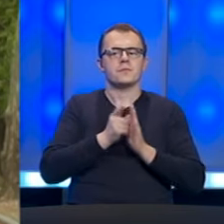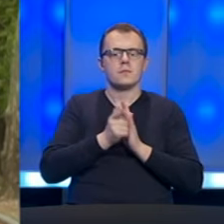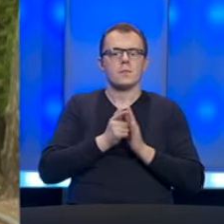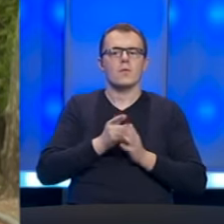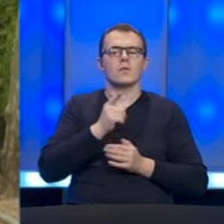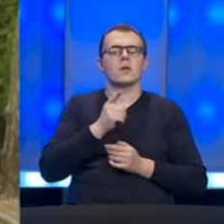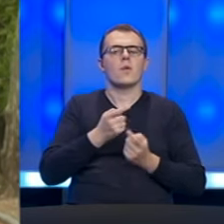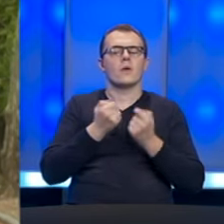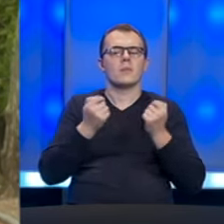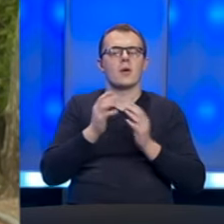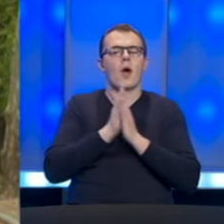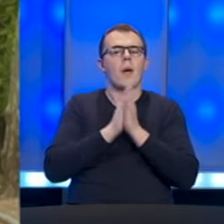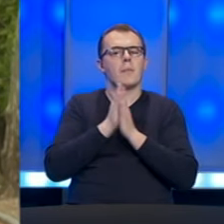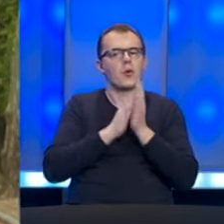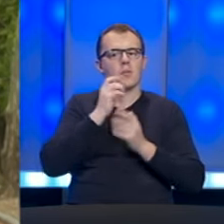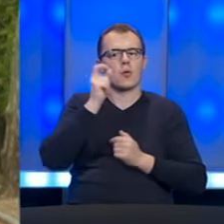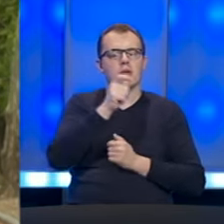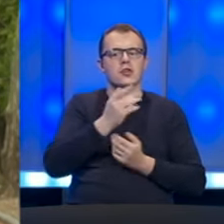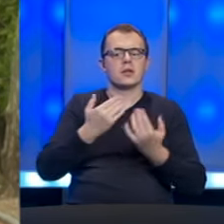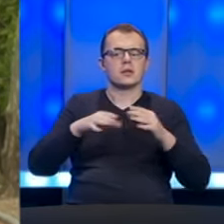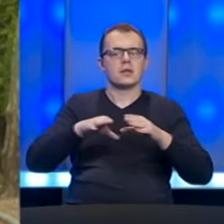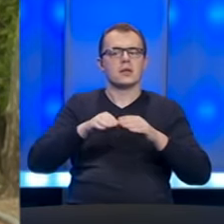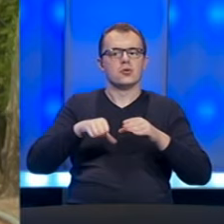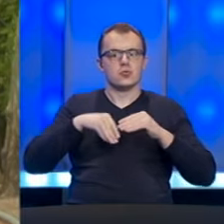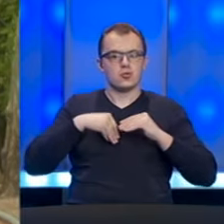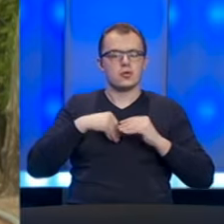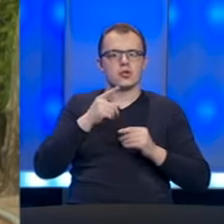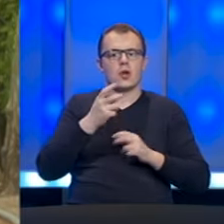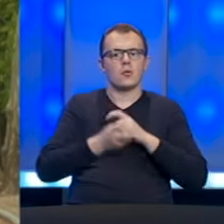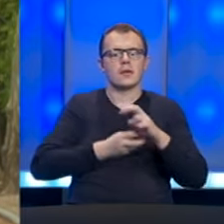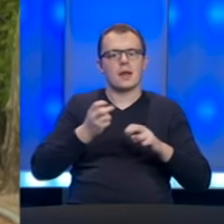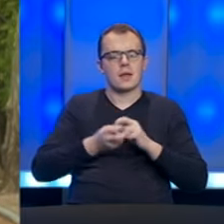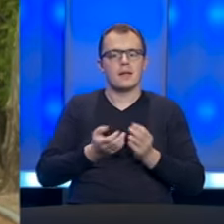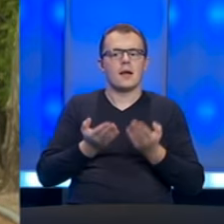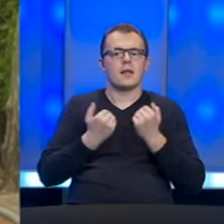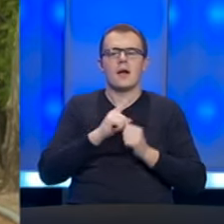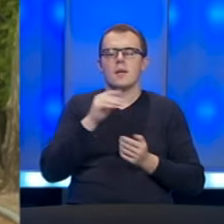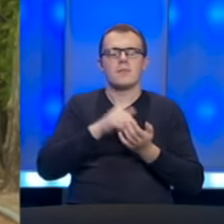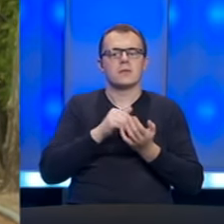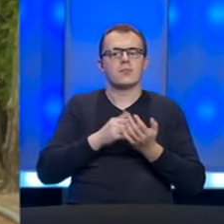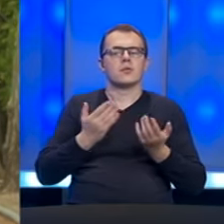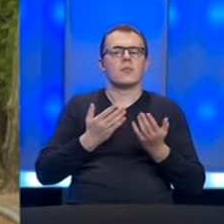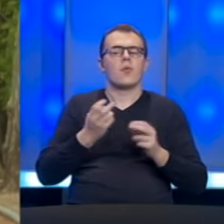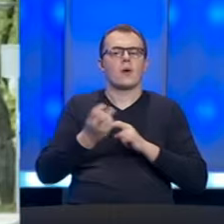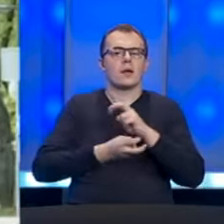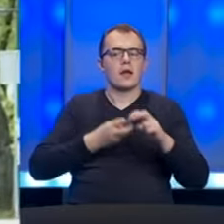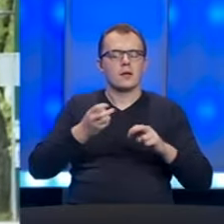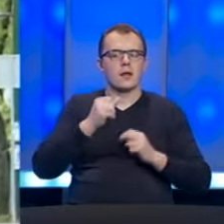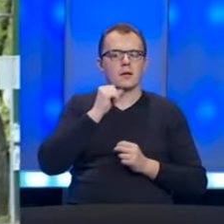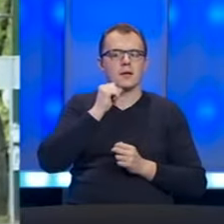Mi ovom prilikom apelujemo na građane da se suzdrže od kretanja, da se suzdrže od bespotrebnog kretanja